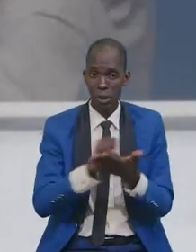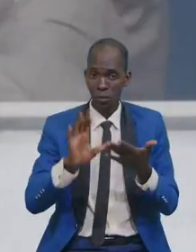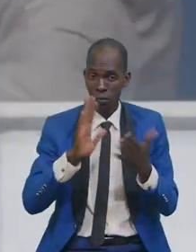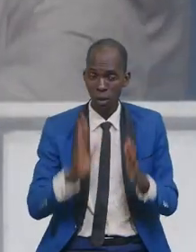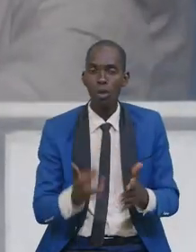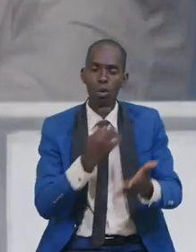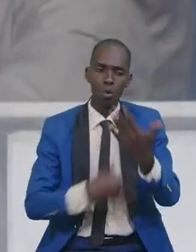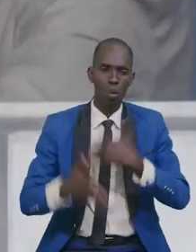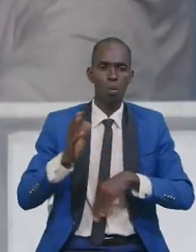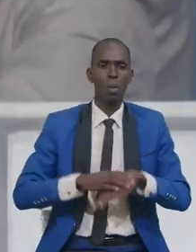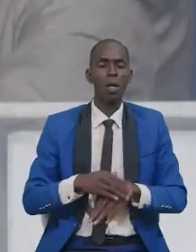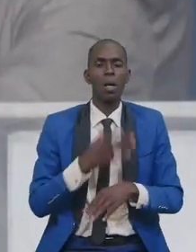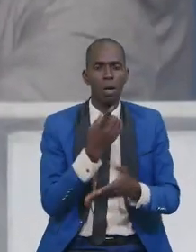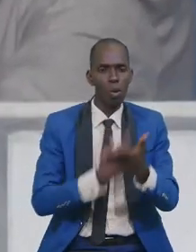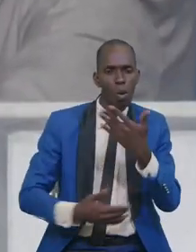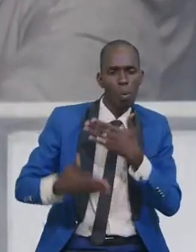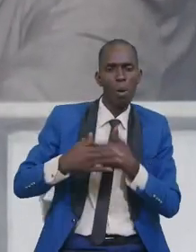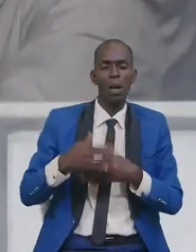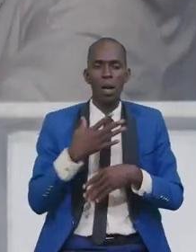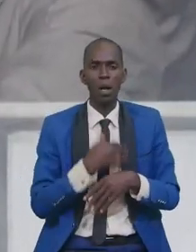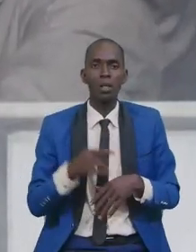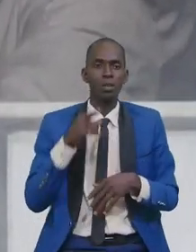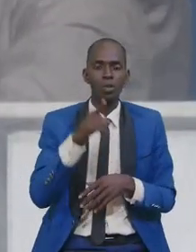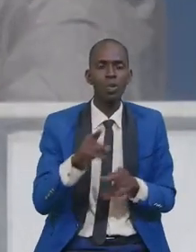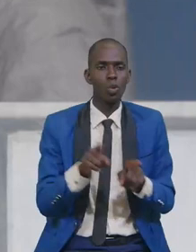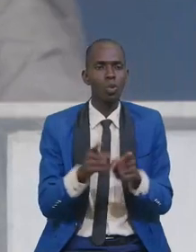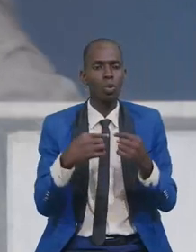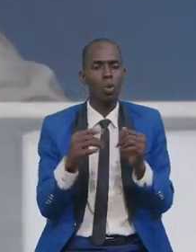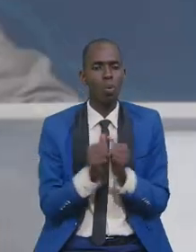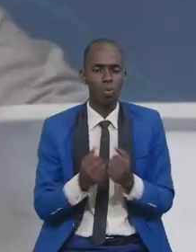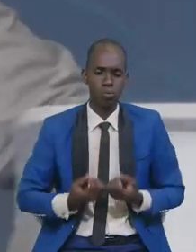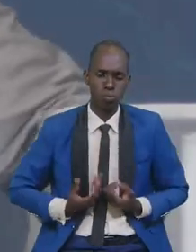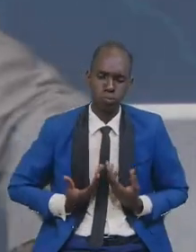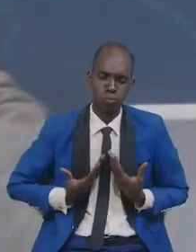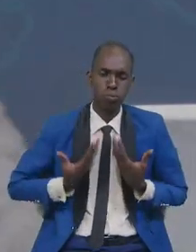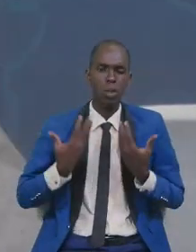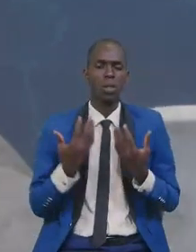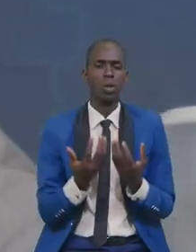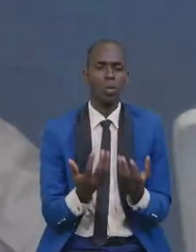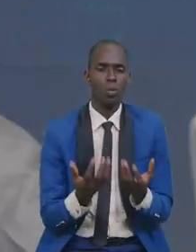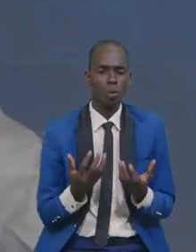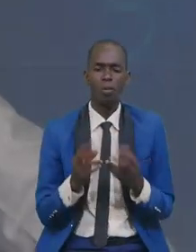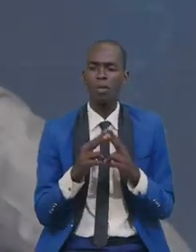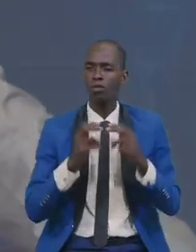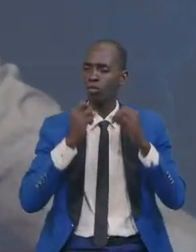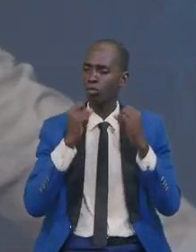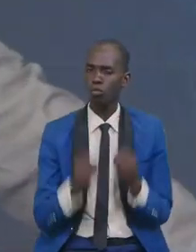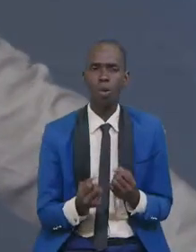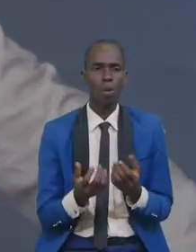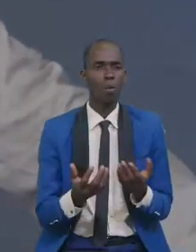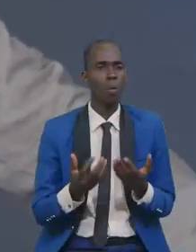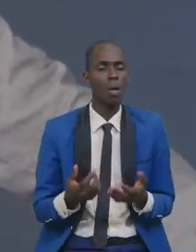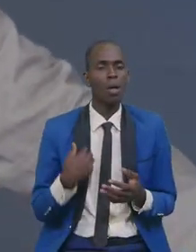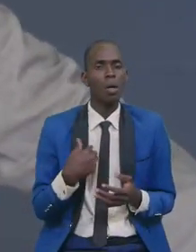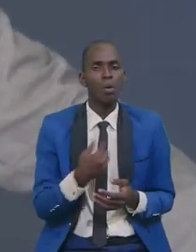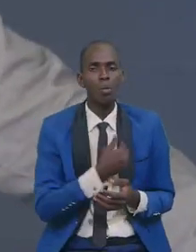encore, et nous revenons, et nous avons un désir très très fort, un désir très fort, et